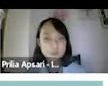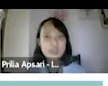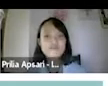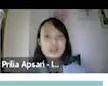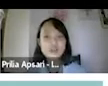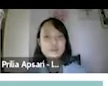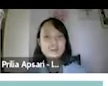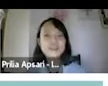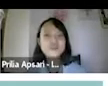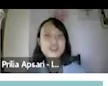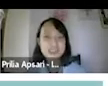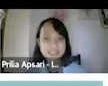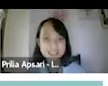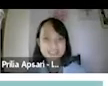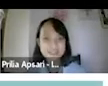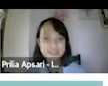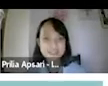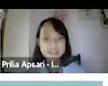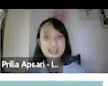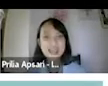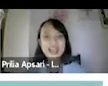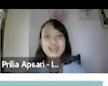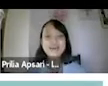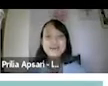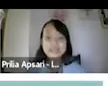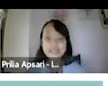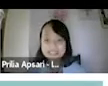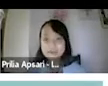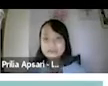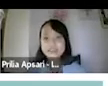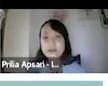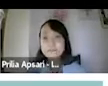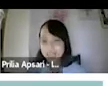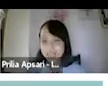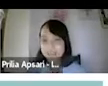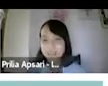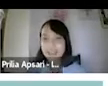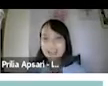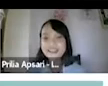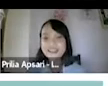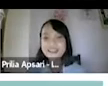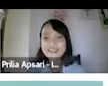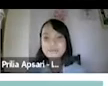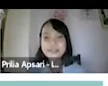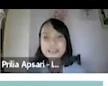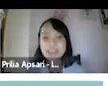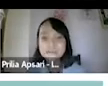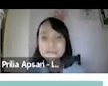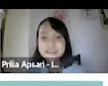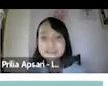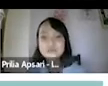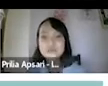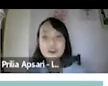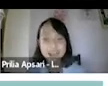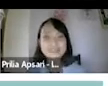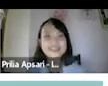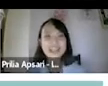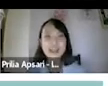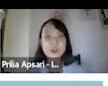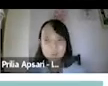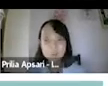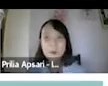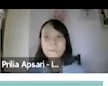Dr cuy dan juga SPS deui Baiklah tanpa bersama lagi akan segera saya panggilkan bakcang